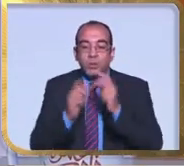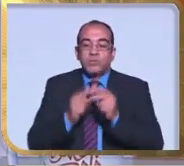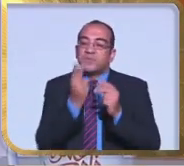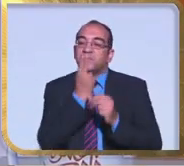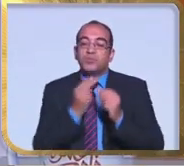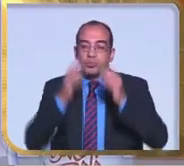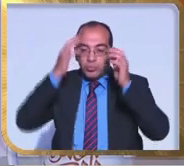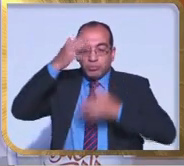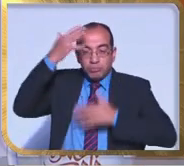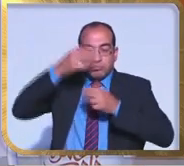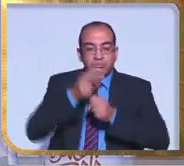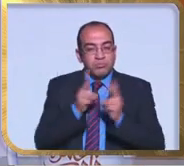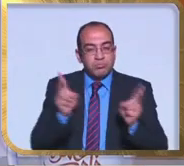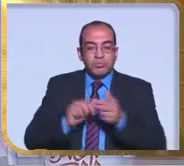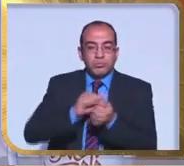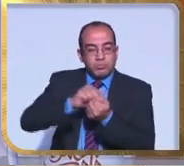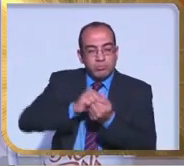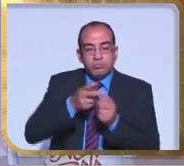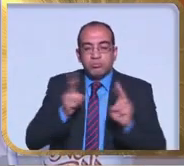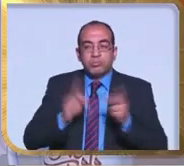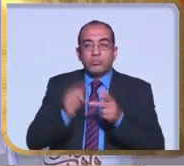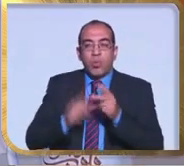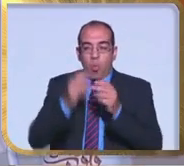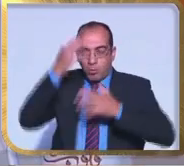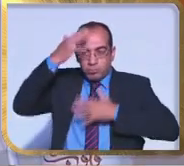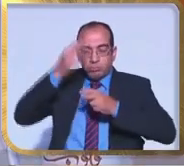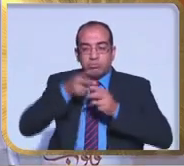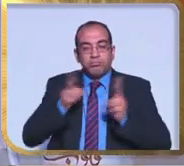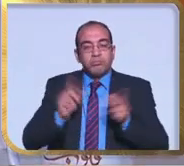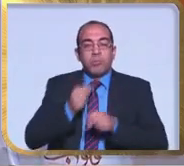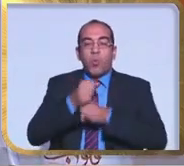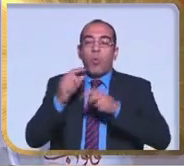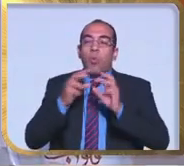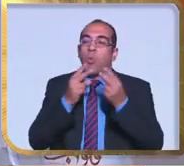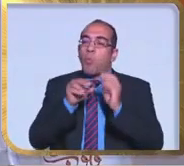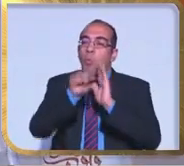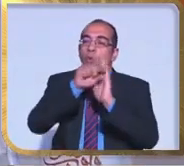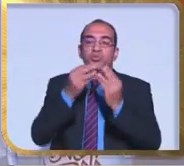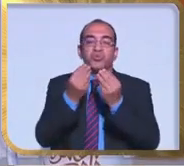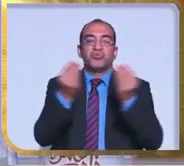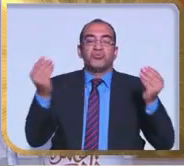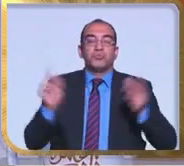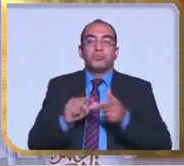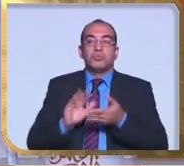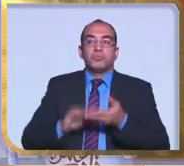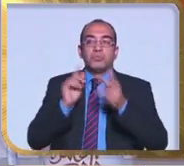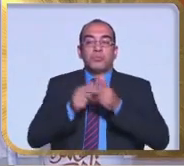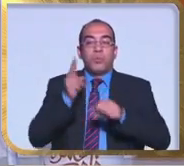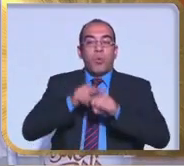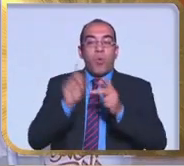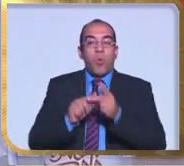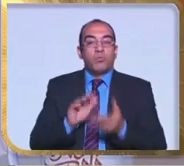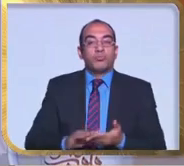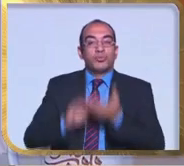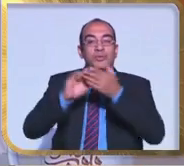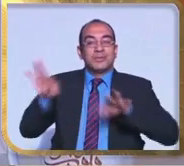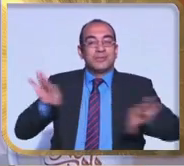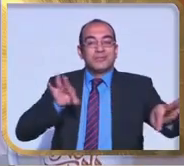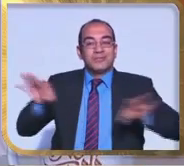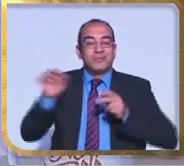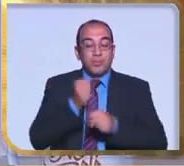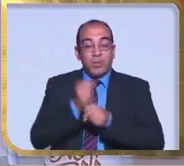والطهارة وطريقة الغسل، وبعد كده مواضيع كثيرة كلها بتنتظم في